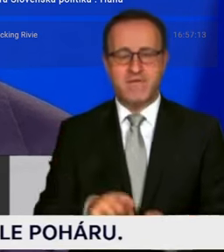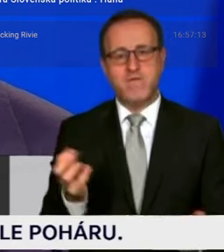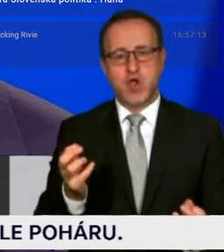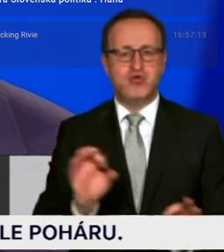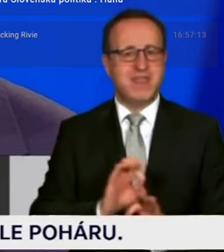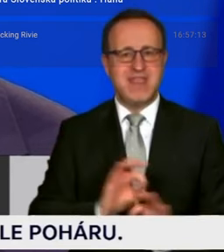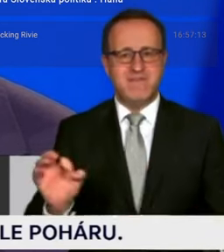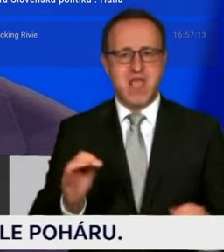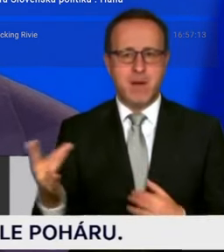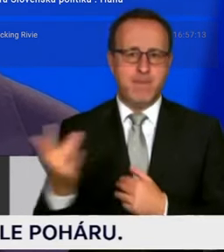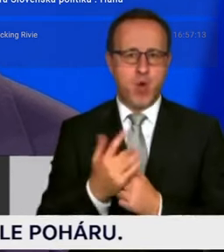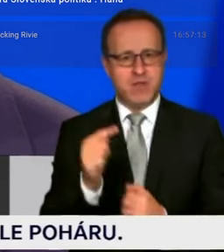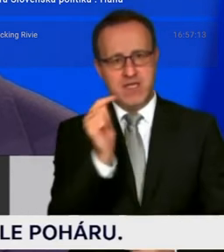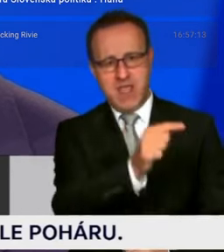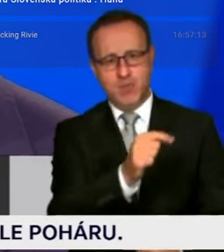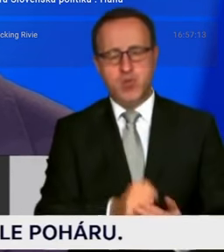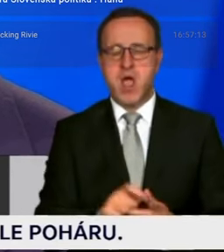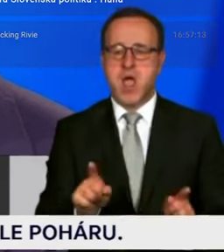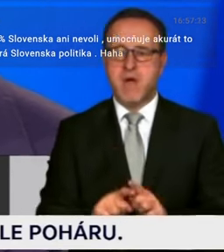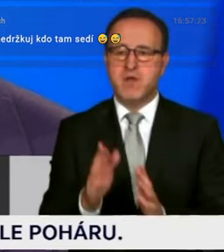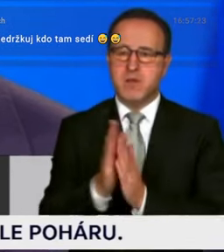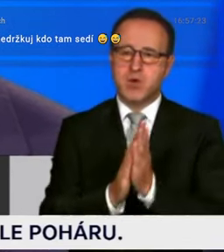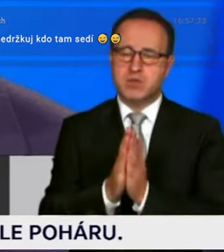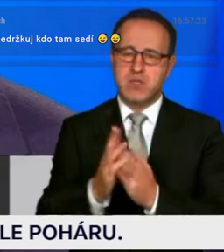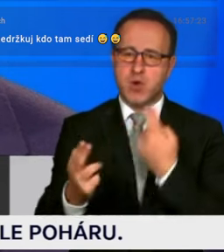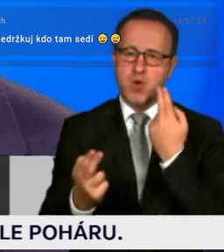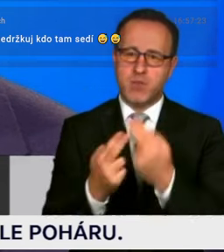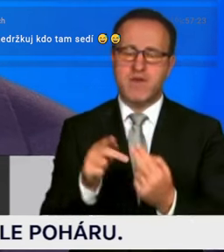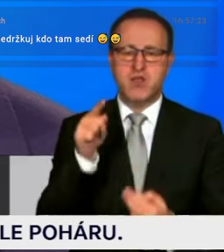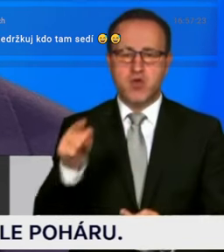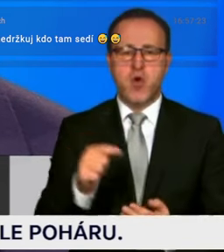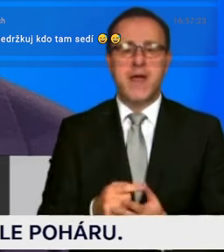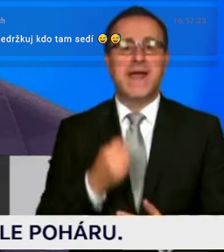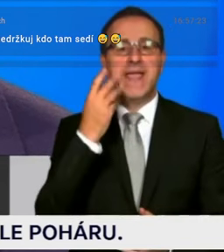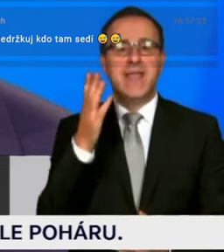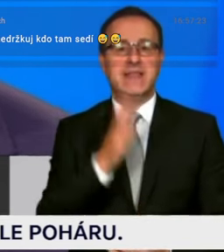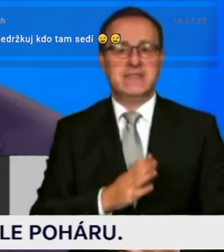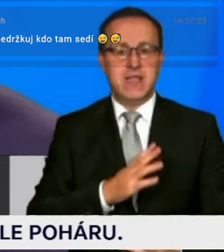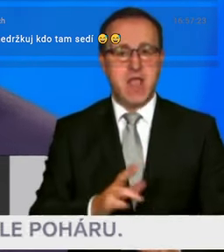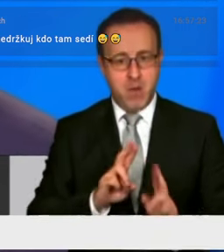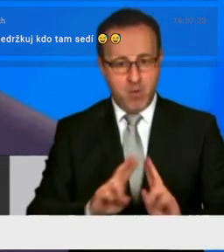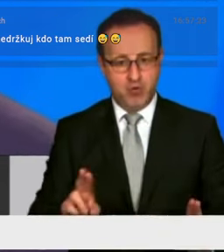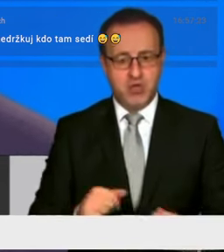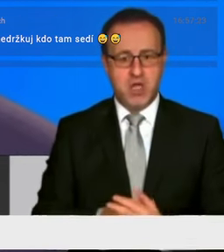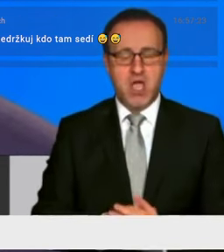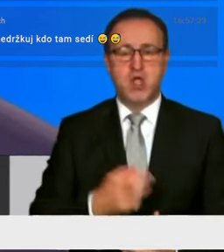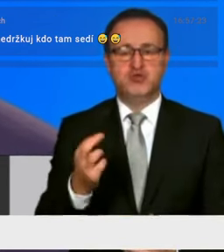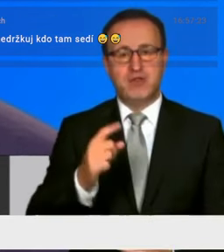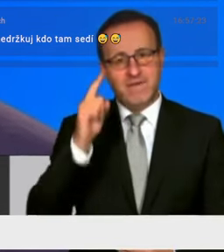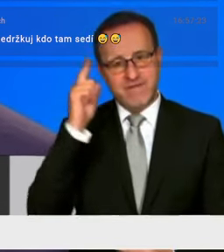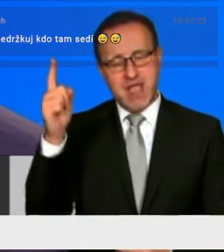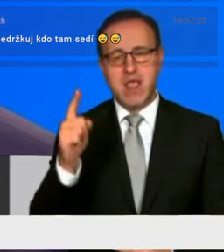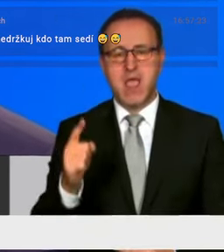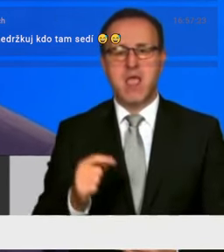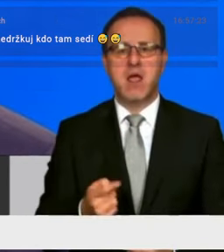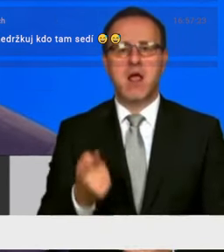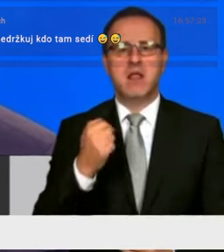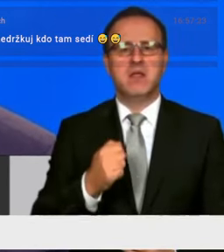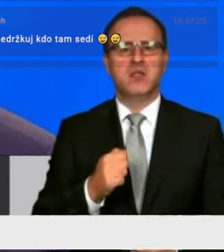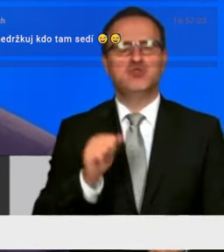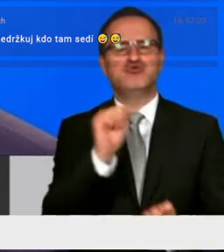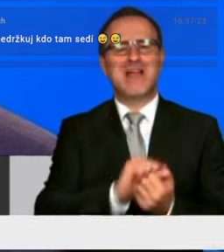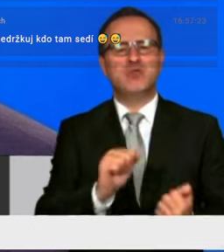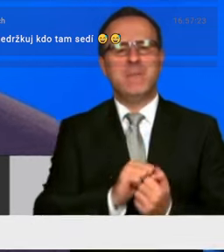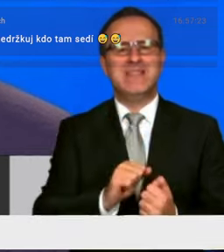niečo za nefér voči nemu a rovnako prosím reagujte na to Ak chcete a môžete či sa viete dištancovať od ja neviem tých